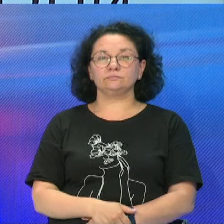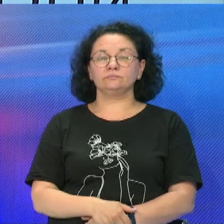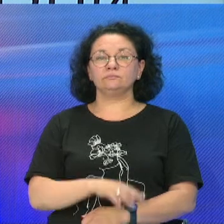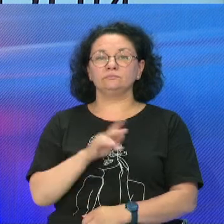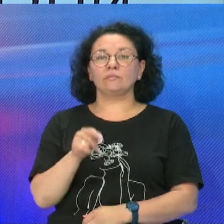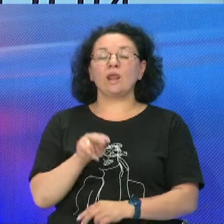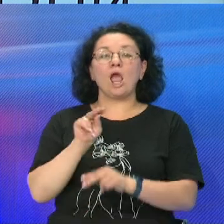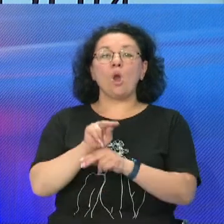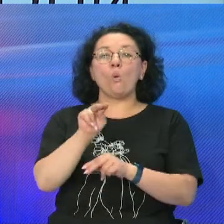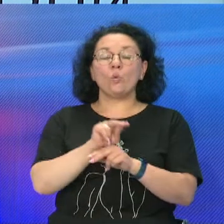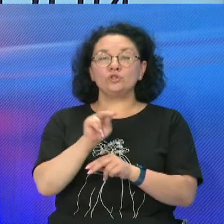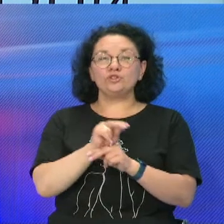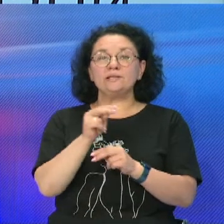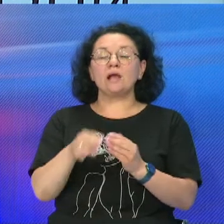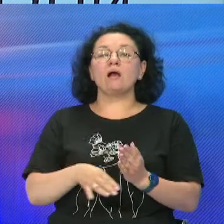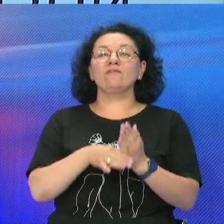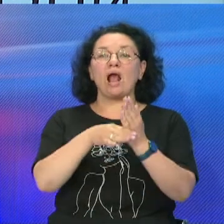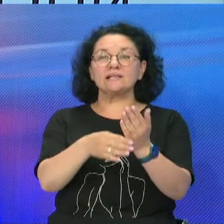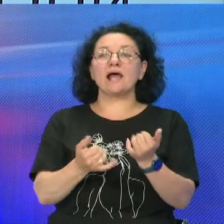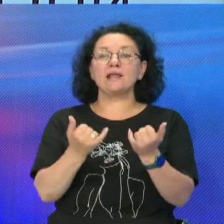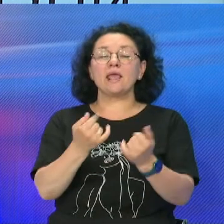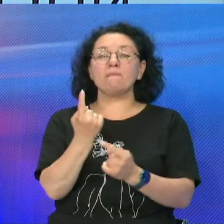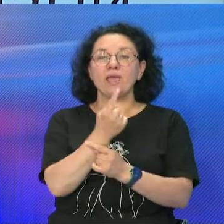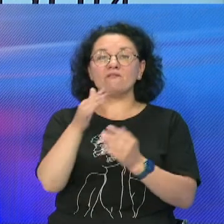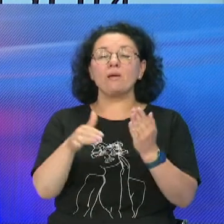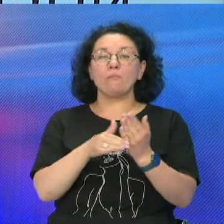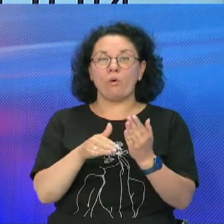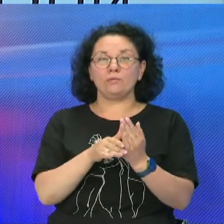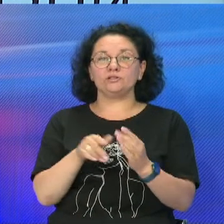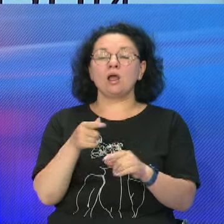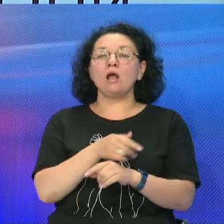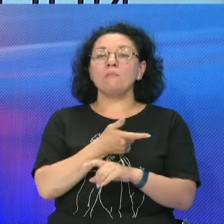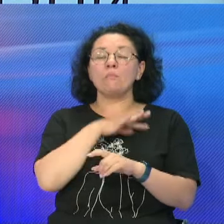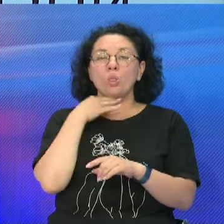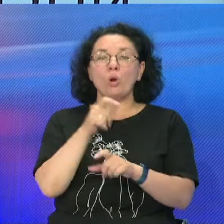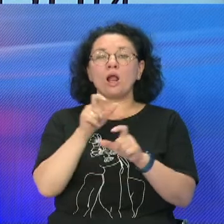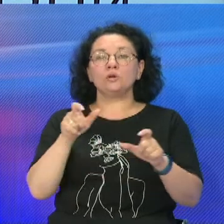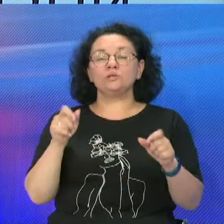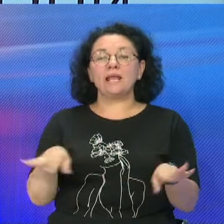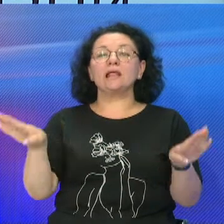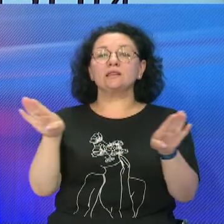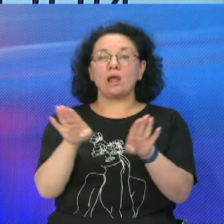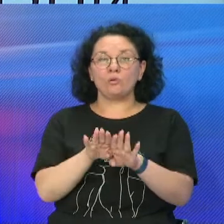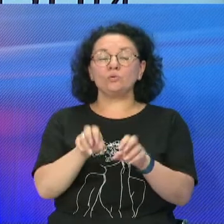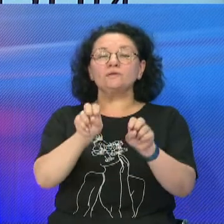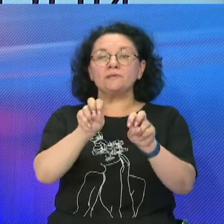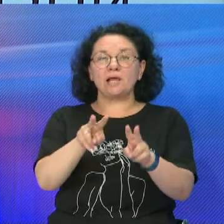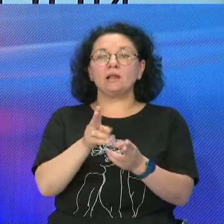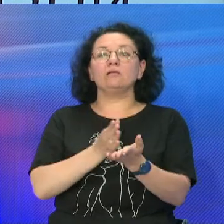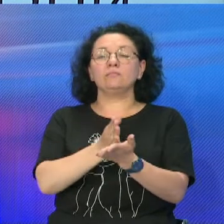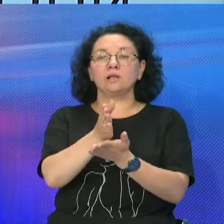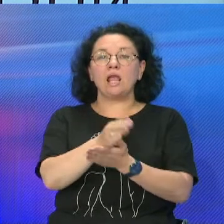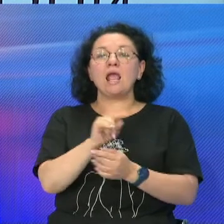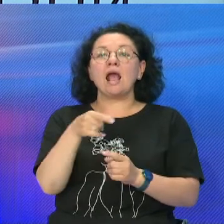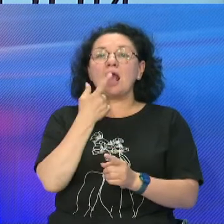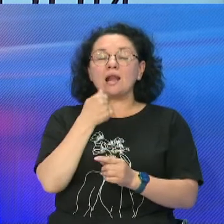улучшить оказанию первой медицинской то помоги не обходный от мага большую калька с на 70 вам такого полнилась выказывать специалисты белоруска этого родства